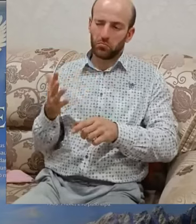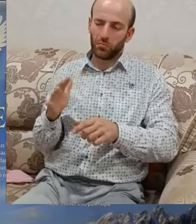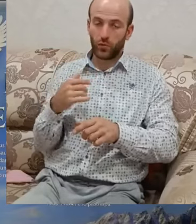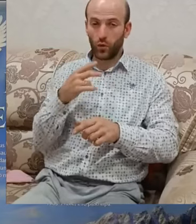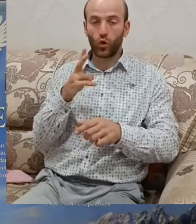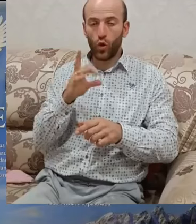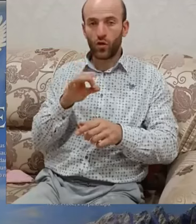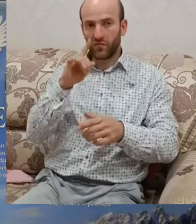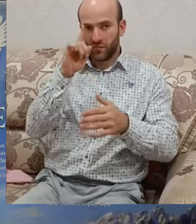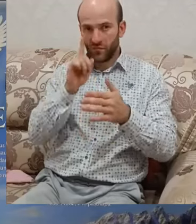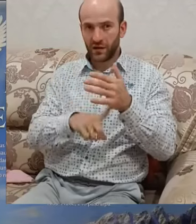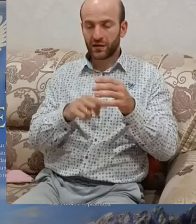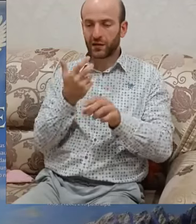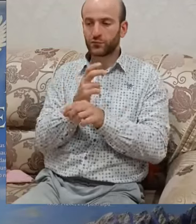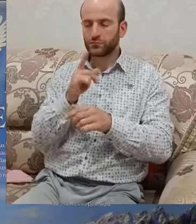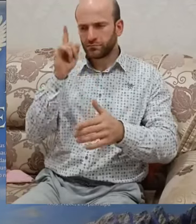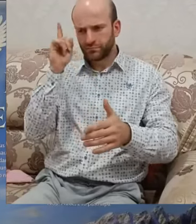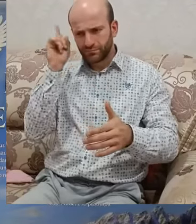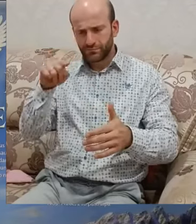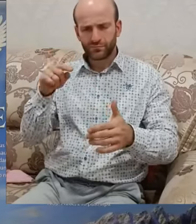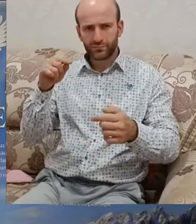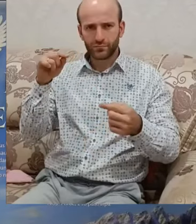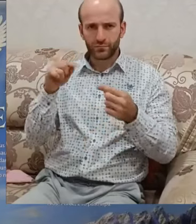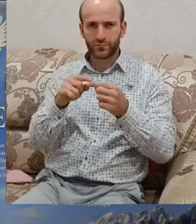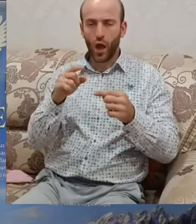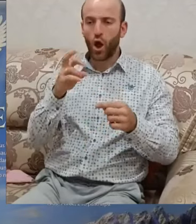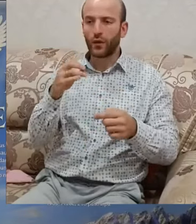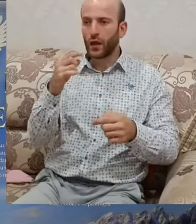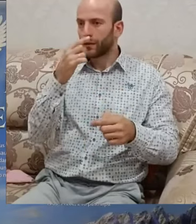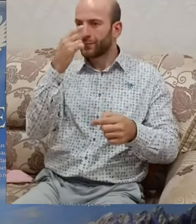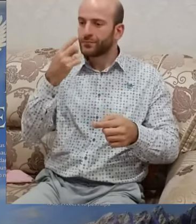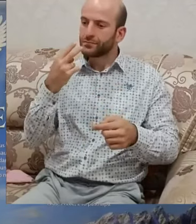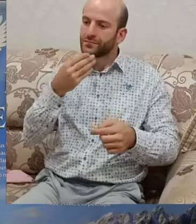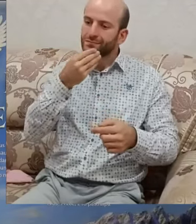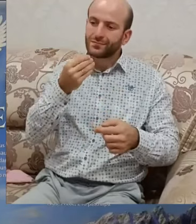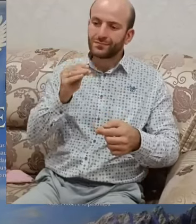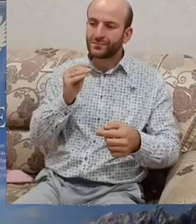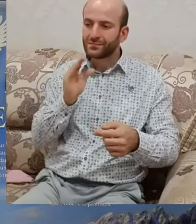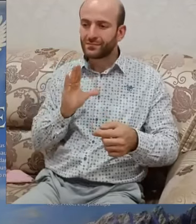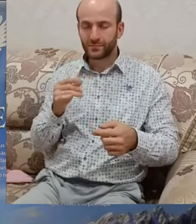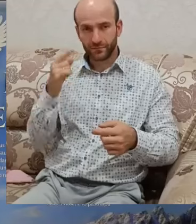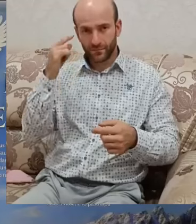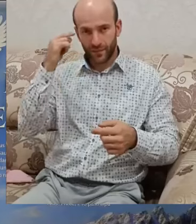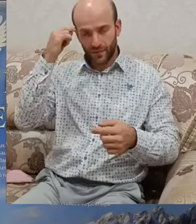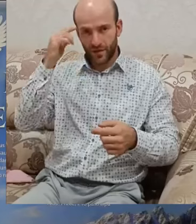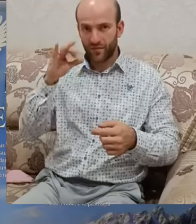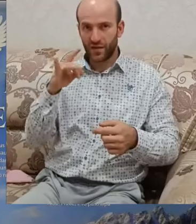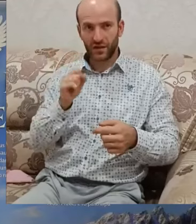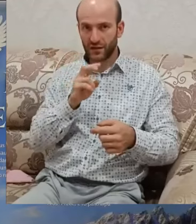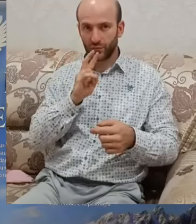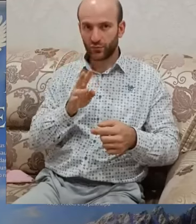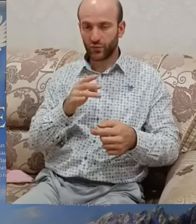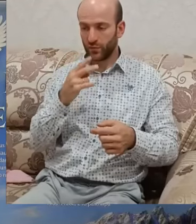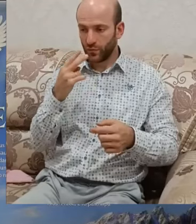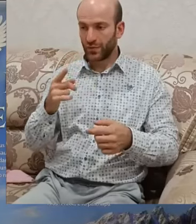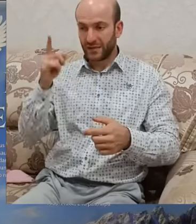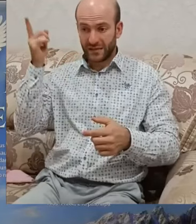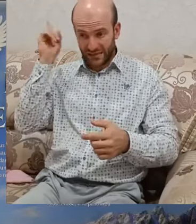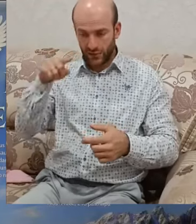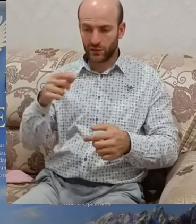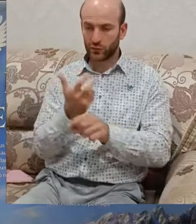Per tikėjimą, pranašas sako, žiūrėkit. Пророк говорит, смотрите, через веру. Dėl šios priežasties aš žinau, kad tai yra teisinga. По этой причине я знаю, что это правильно. Aš žinau, kad žodis